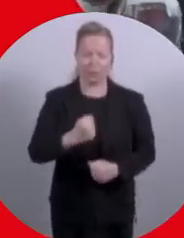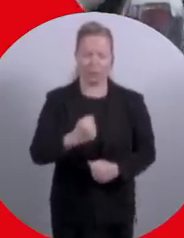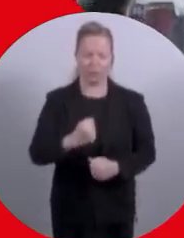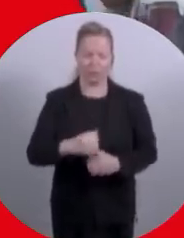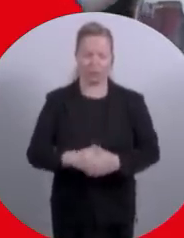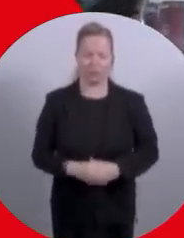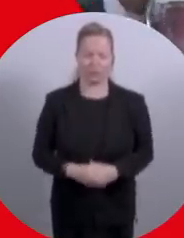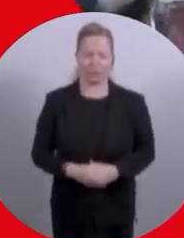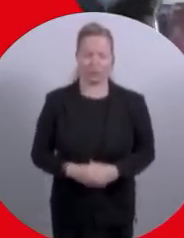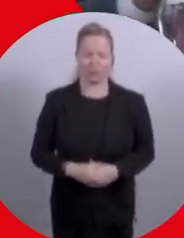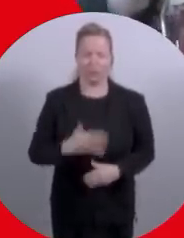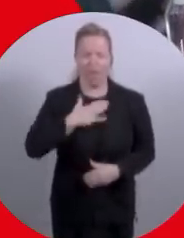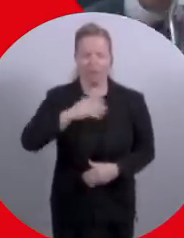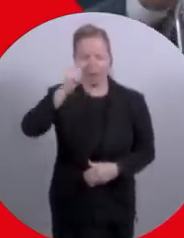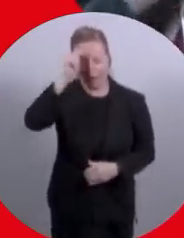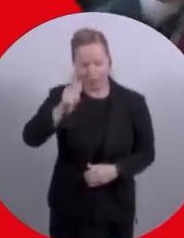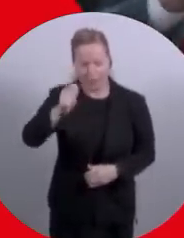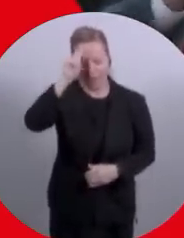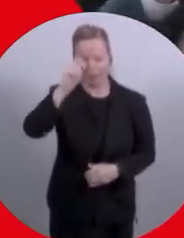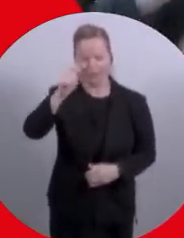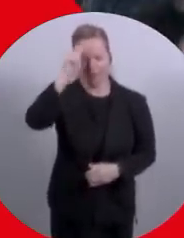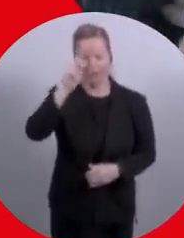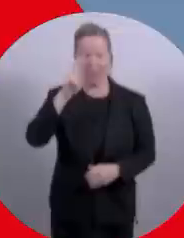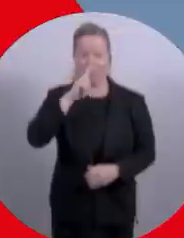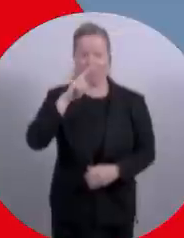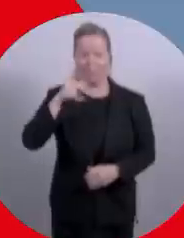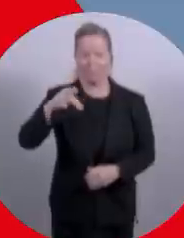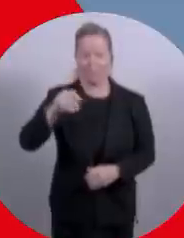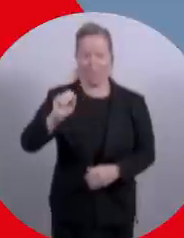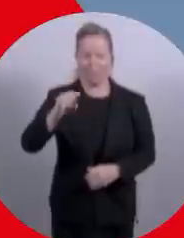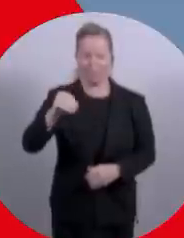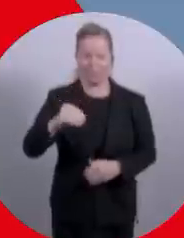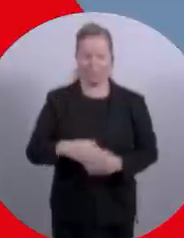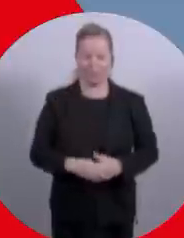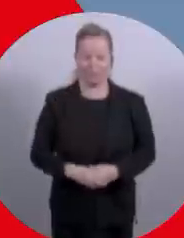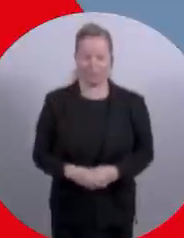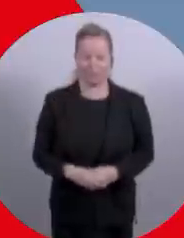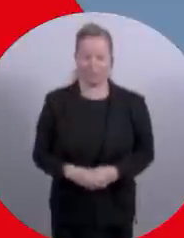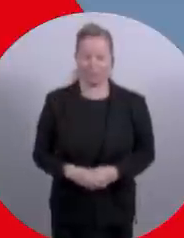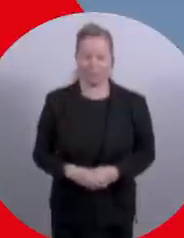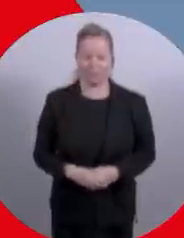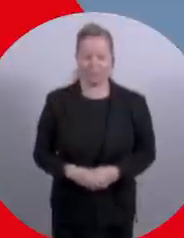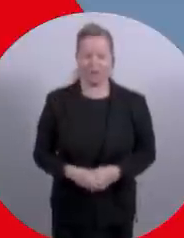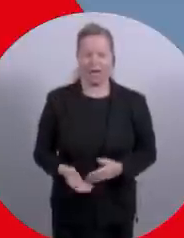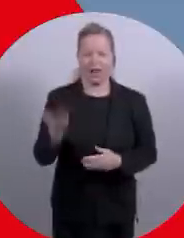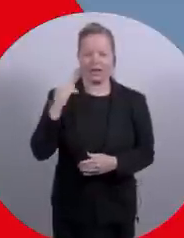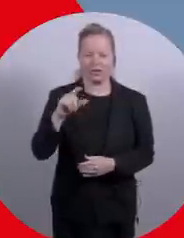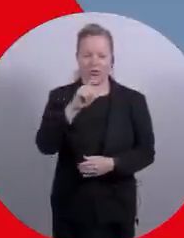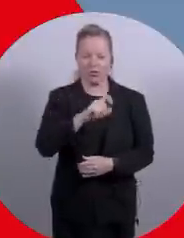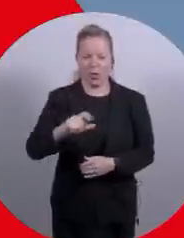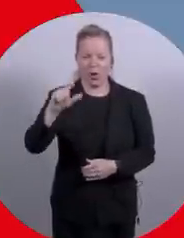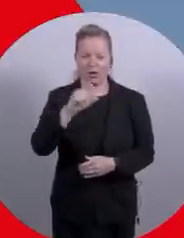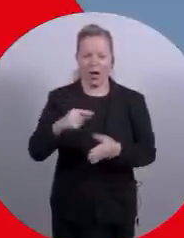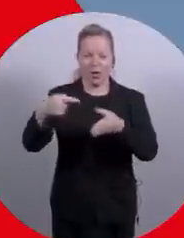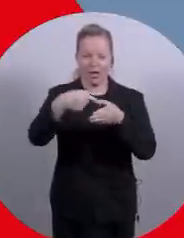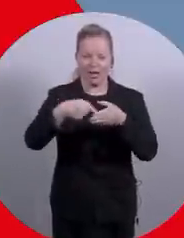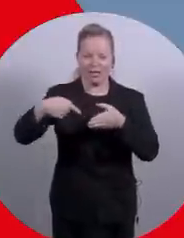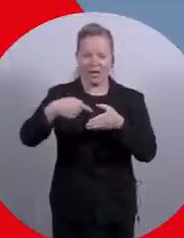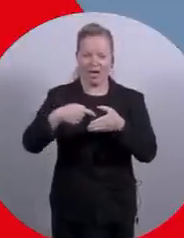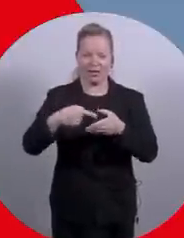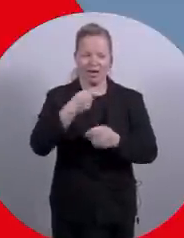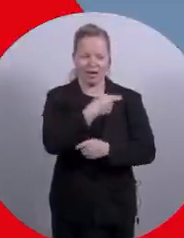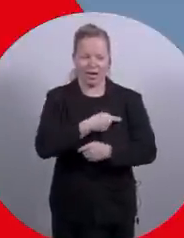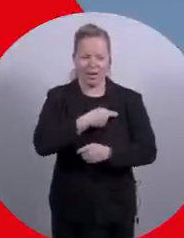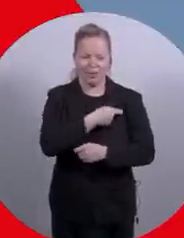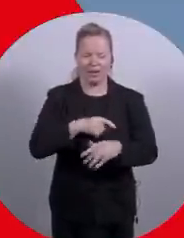mein allergrößter Respekt vor dir lieber beim in den letzten Wochen ist auch intern in den Gremien viel gesprochen worden über Verletzungen